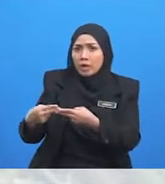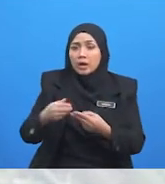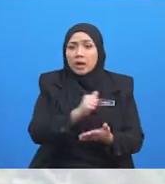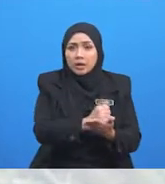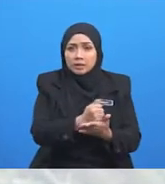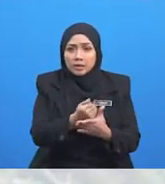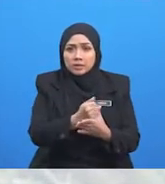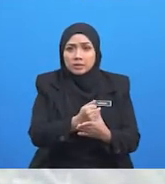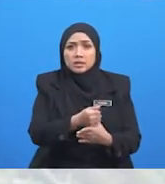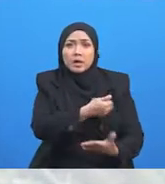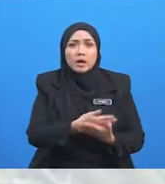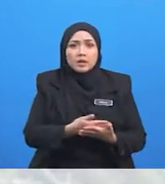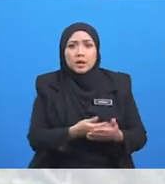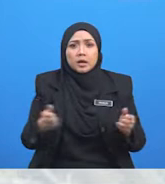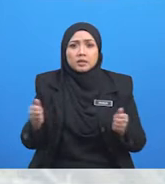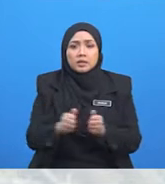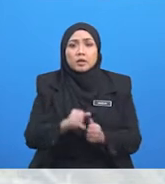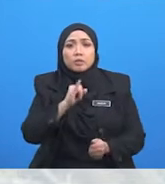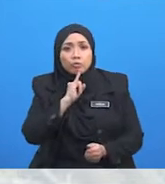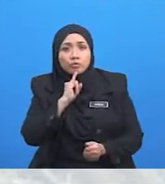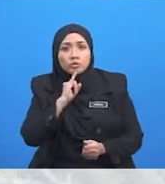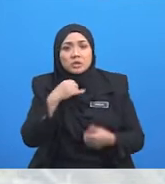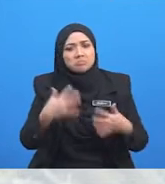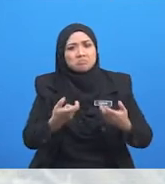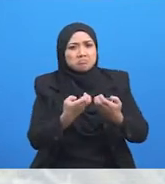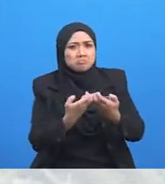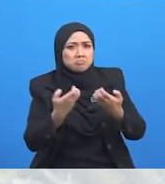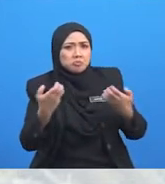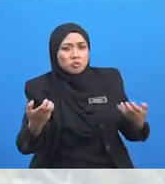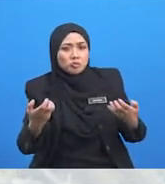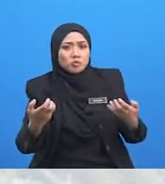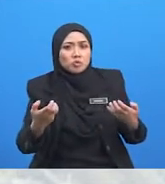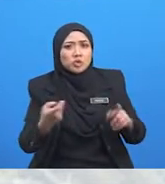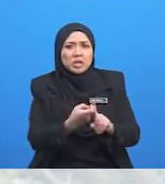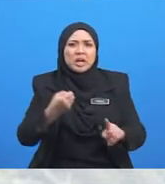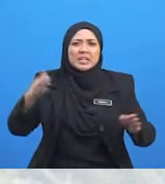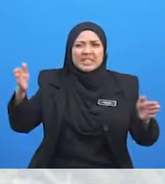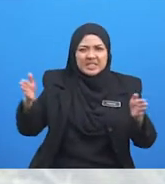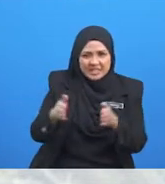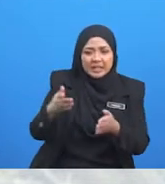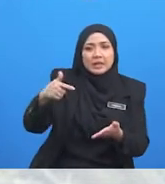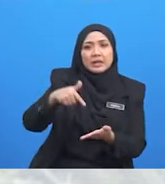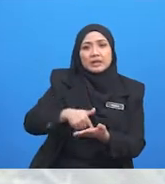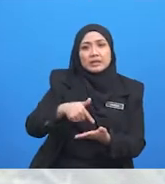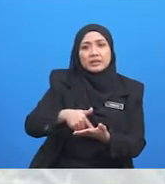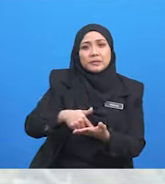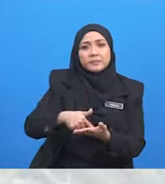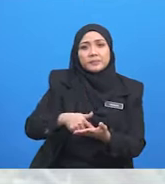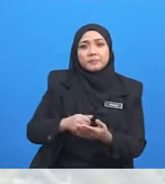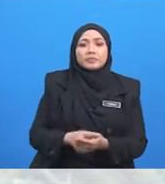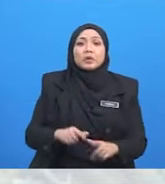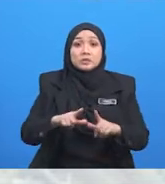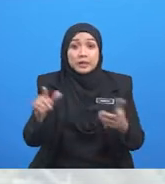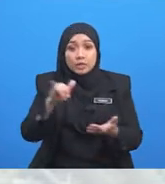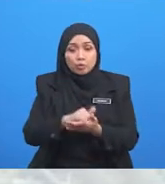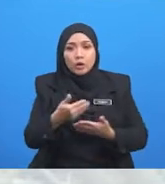antara anak dengan ibunya yang sudah renggang sejak kecil lagi. Selain itu,